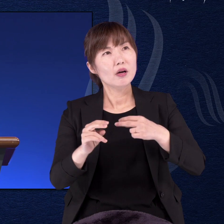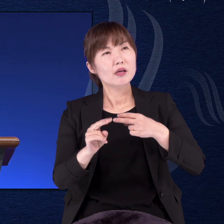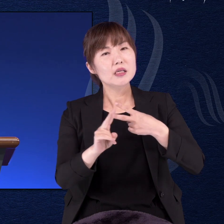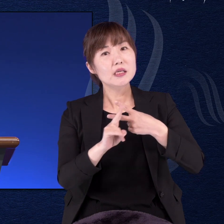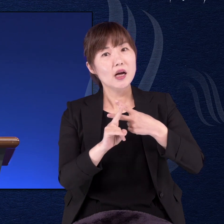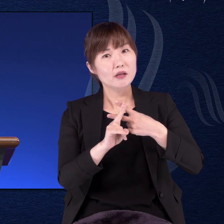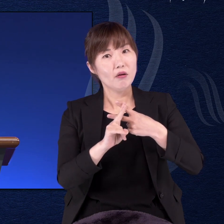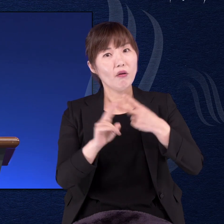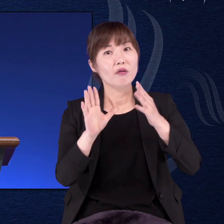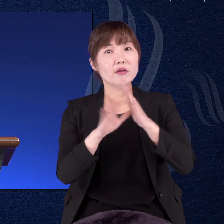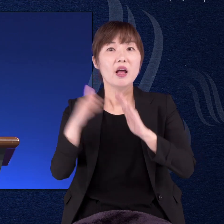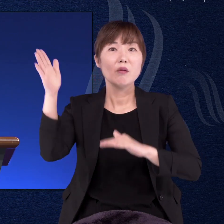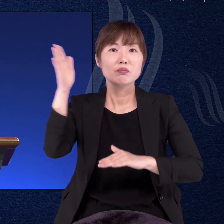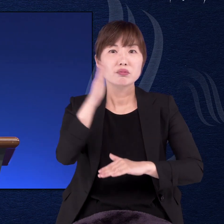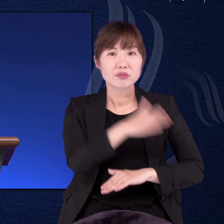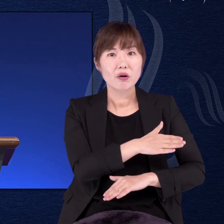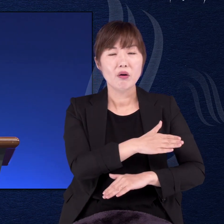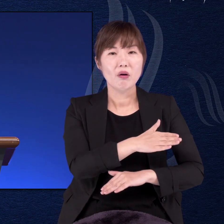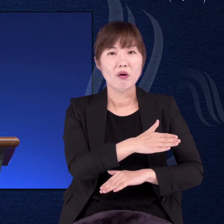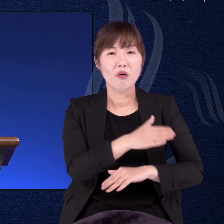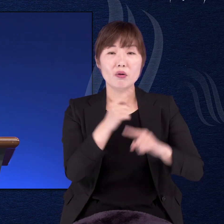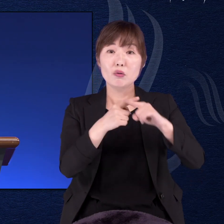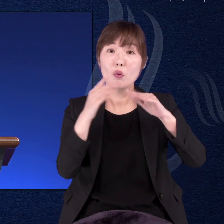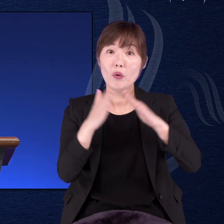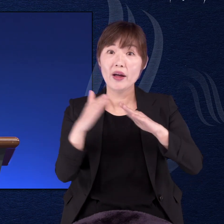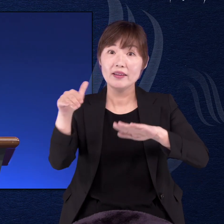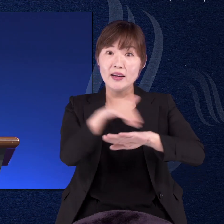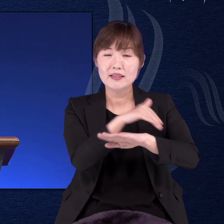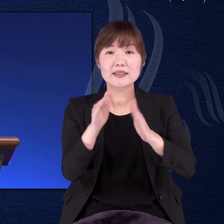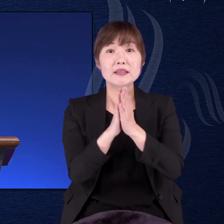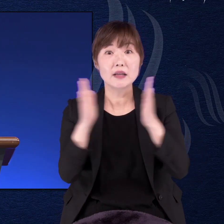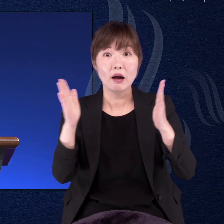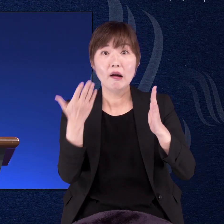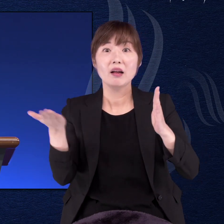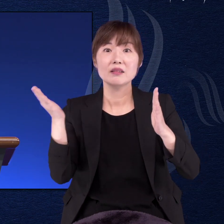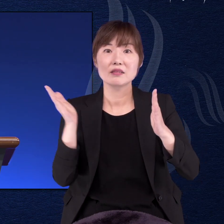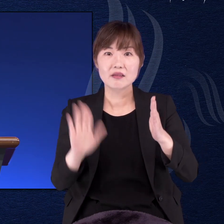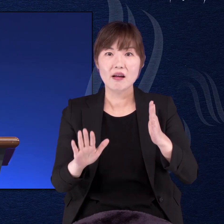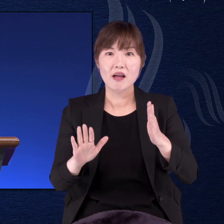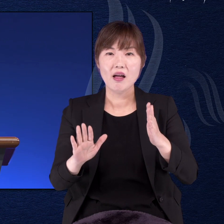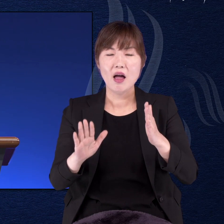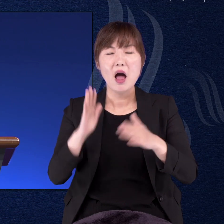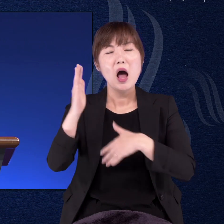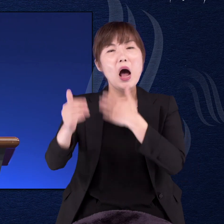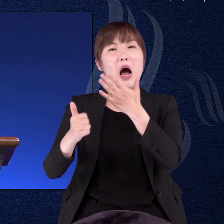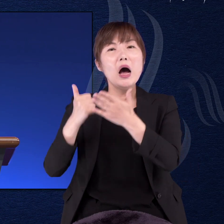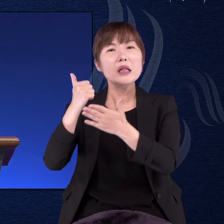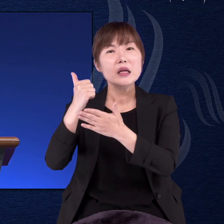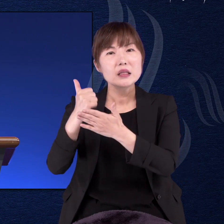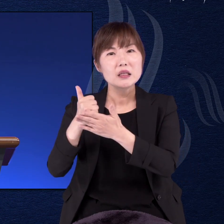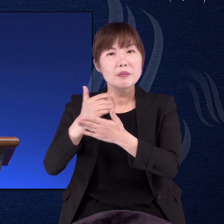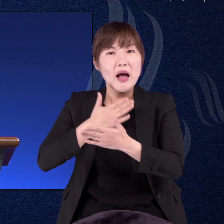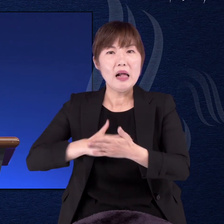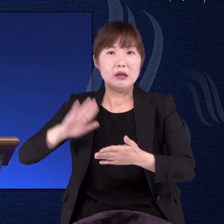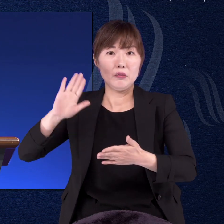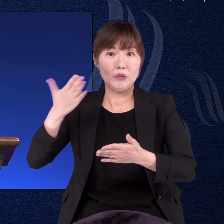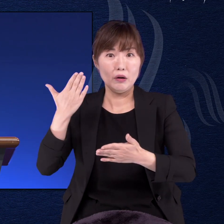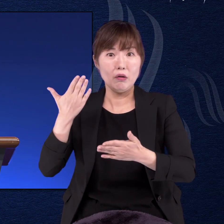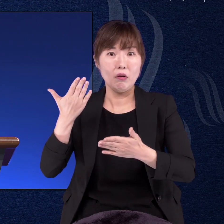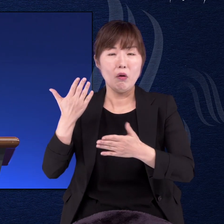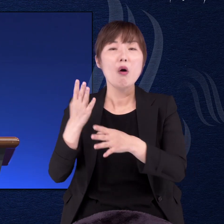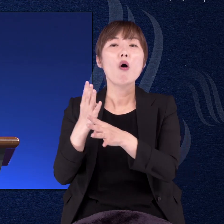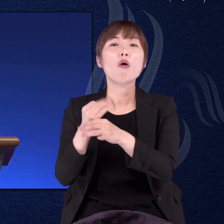건 28살 때였어요. 그때 성경 공부를 교회는 다녔지만 교회에서